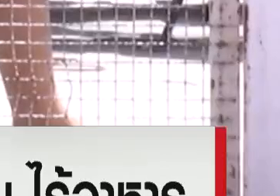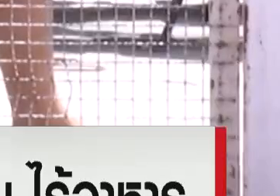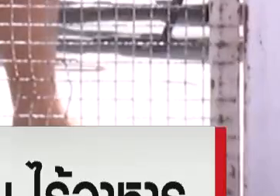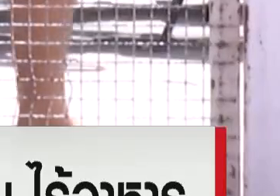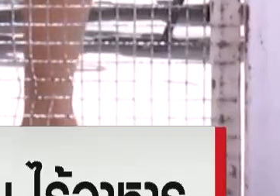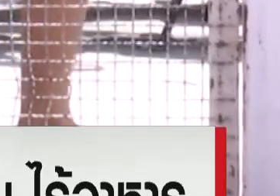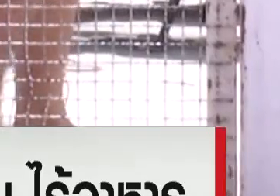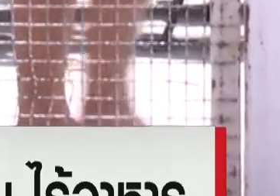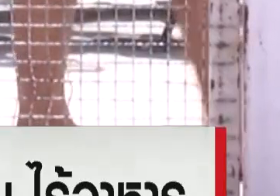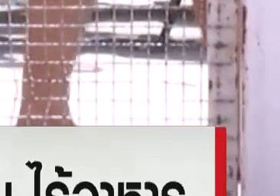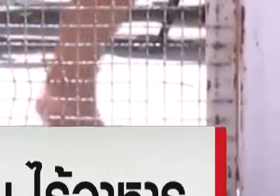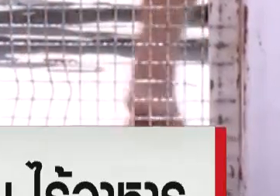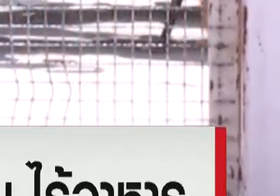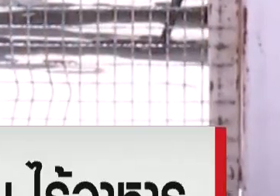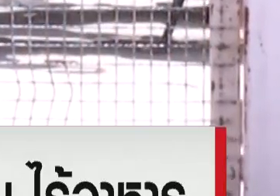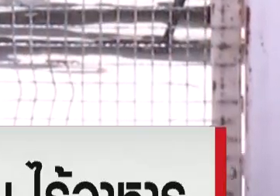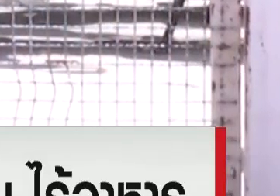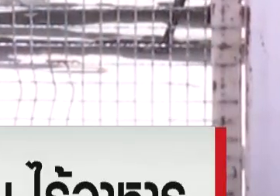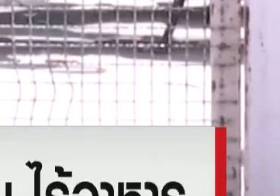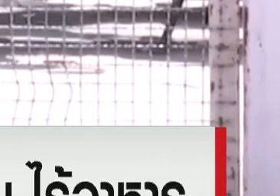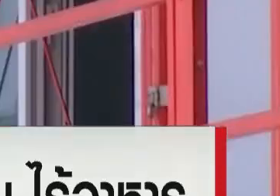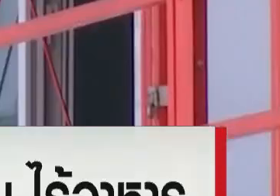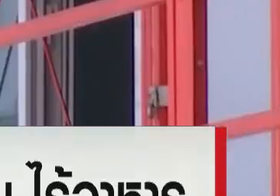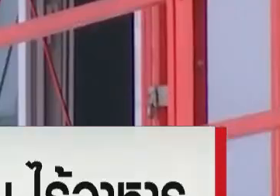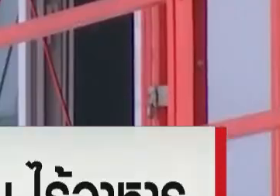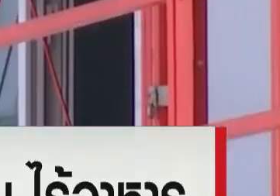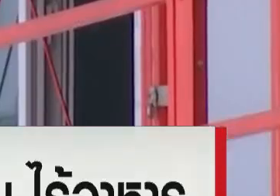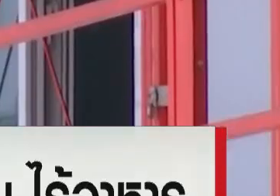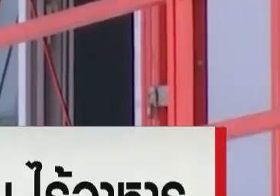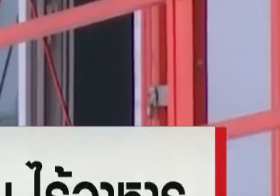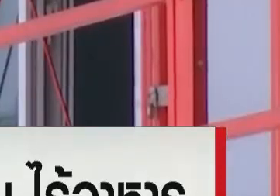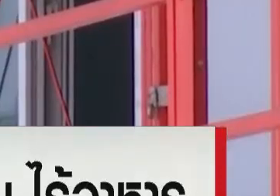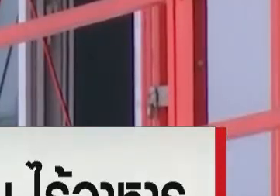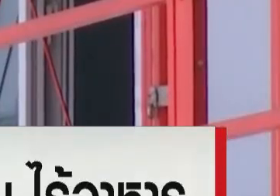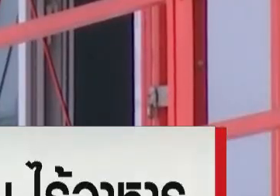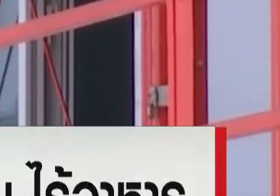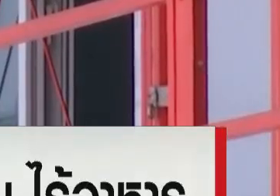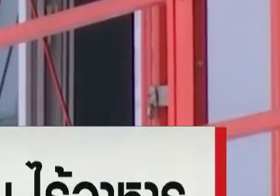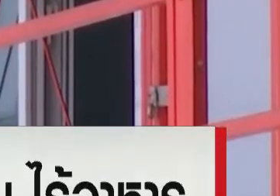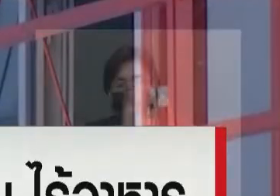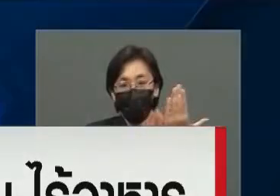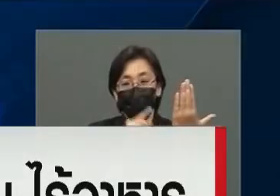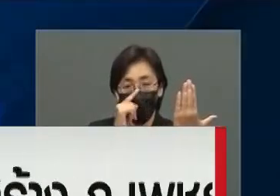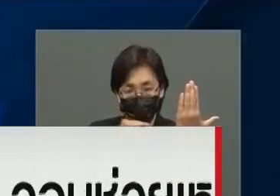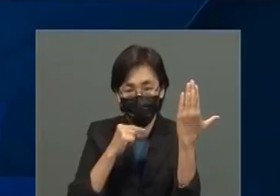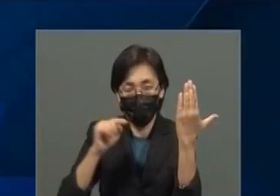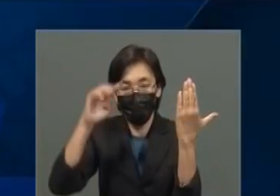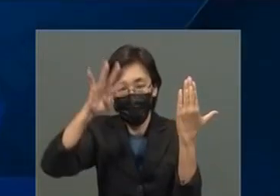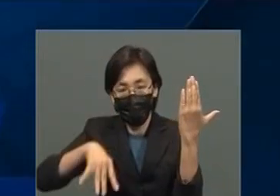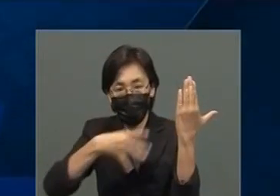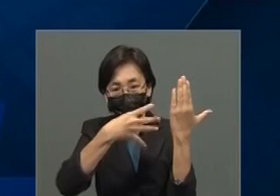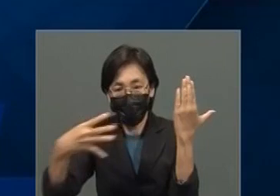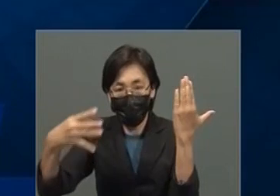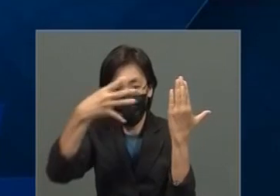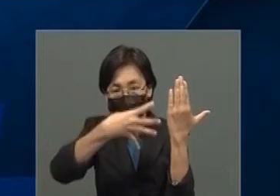ประเด็นเรื่องแคมป์คนงานเนี่ยวันนี้คุณหมอทวีสินก็พูดถึงนะครับว่าขนาดของแคมป์คนงานเท่าไหร่ที่จะอนุโลมให้มีการก่อสร้างต่อเนี่ยโ